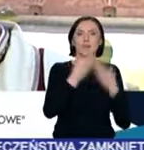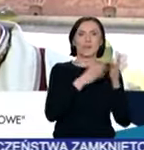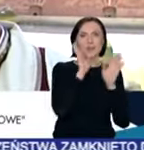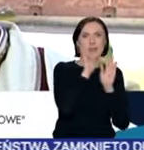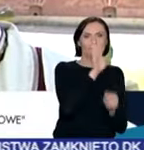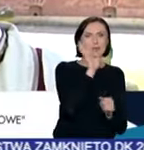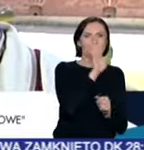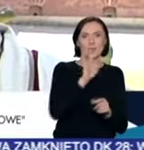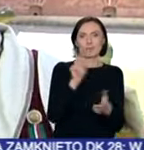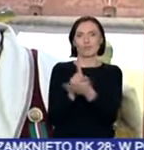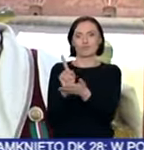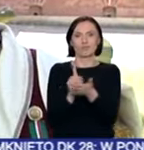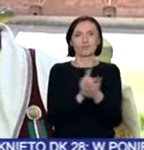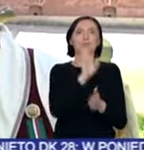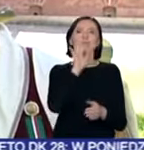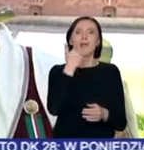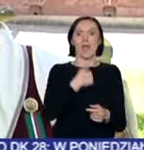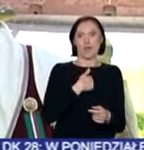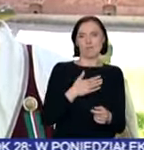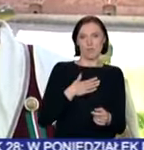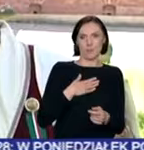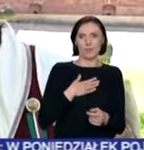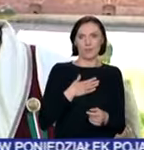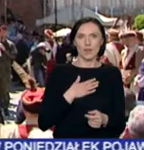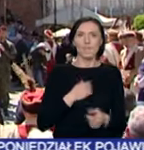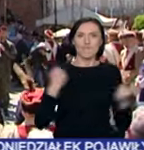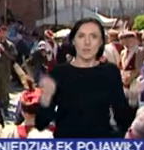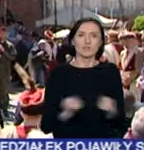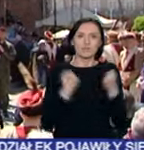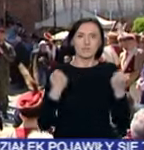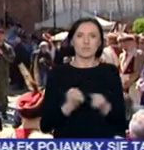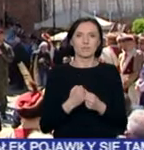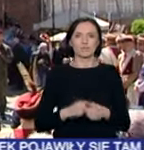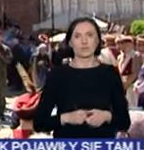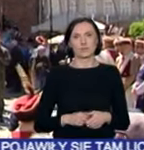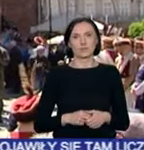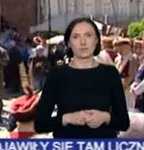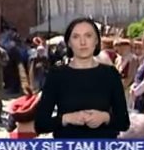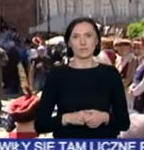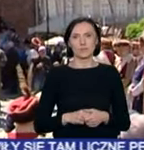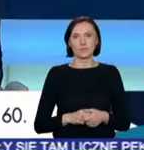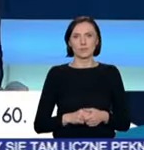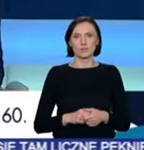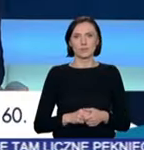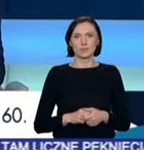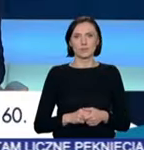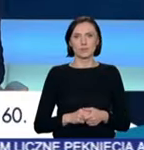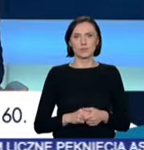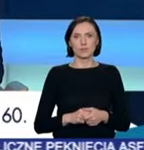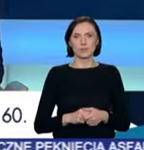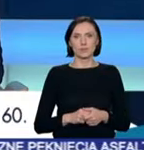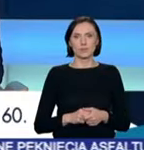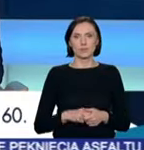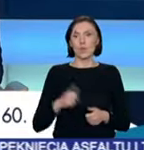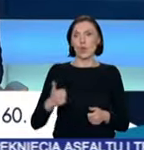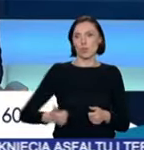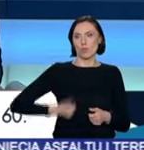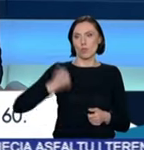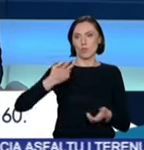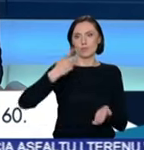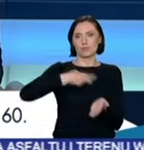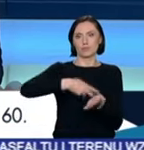nasze, podwojenia tych sukcesów, wytrwałości. Karolina Suder, Kronika. Z dumą